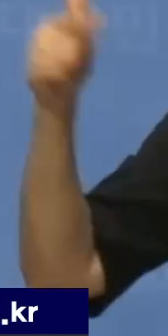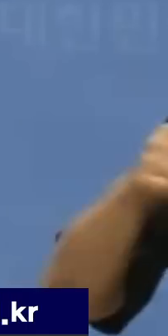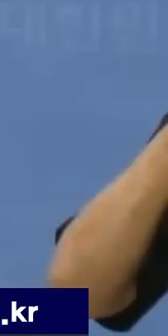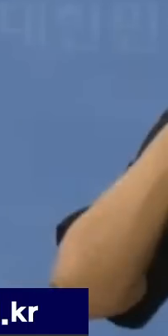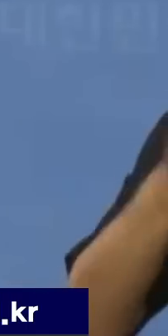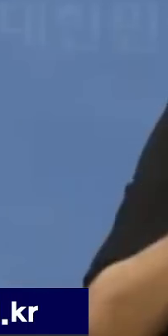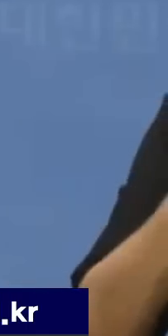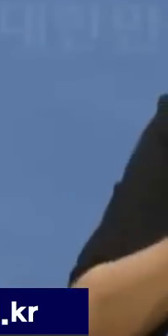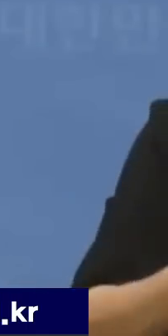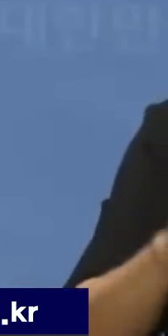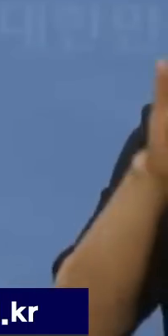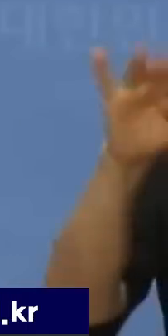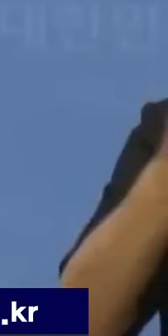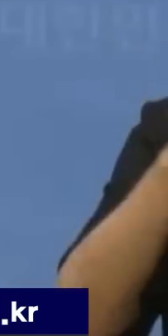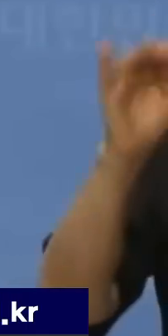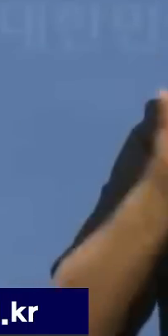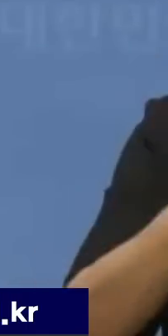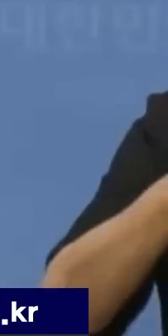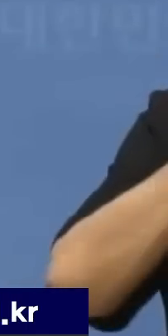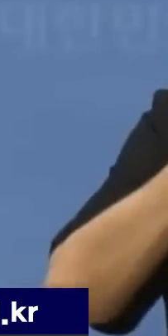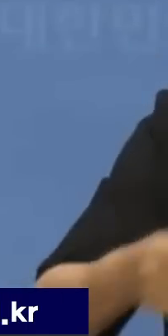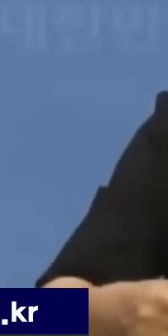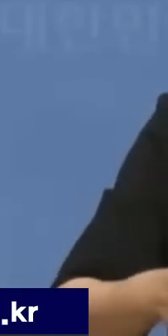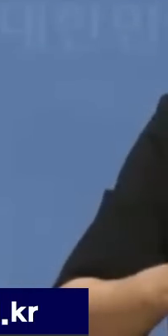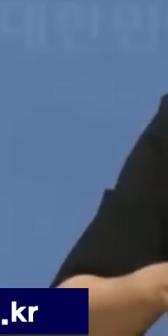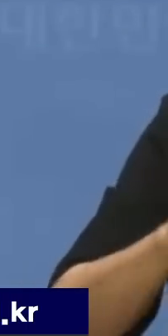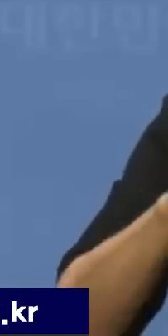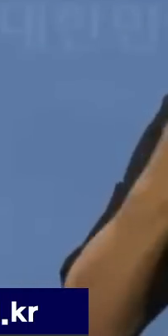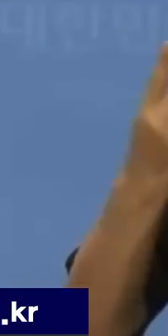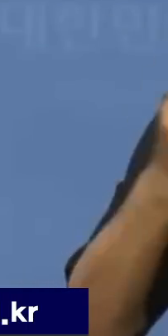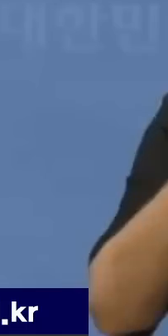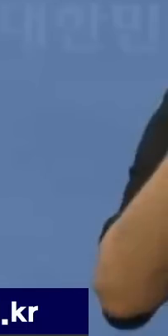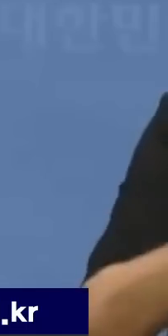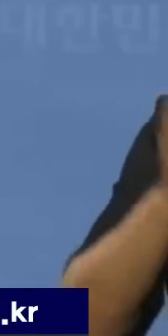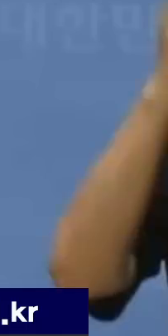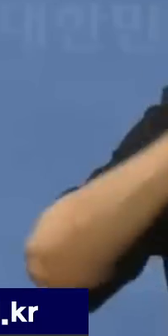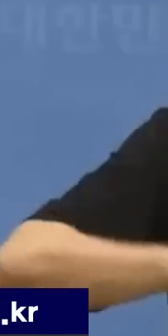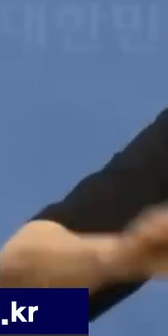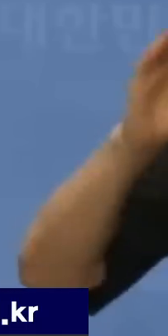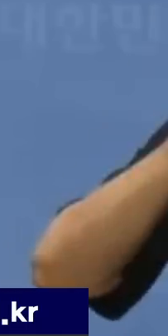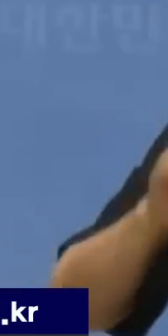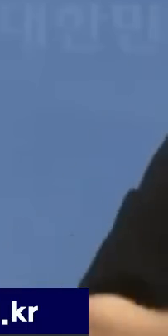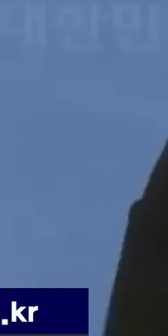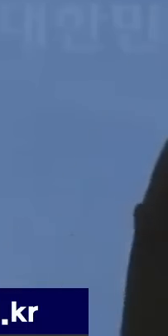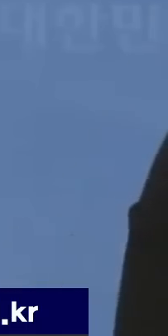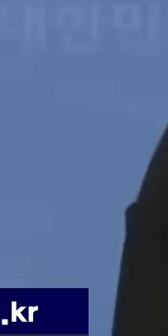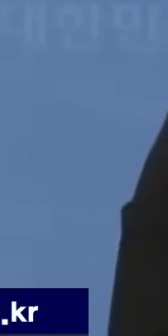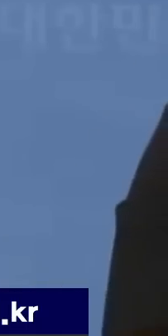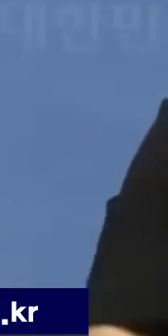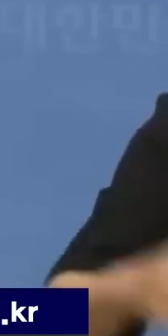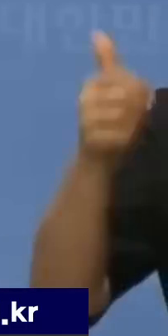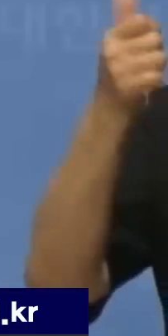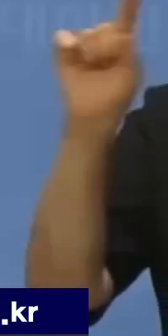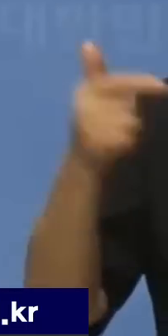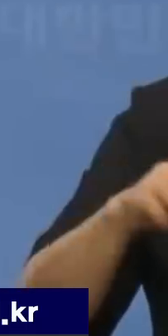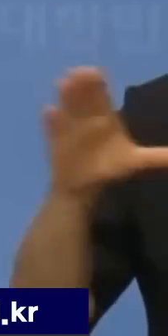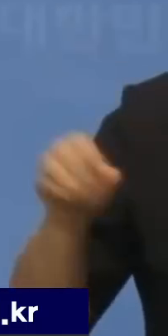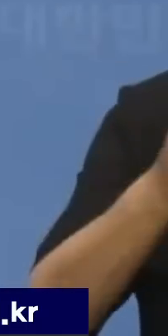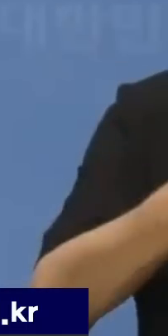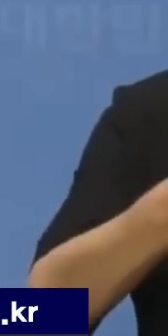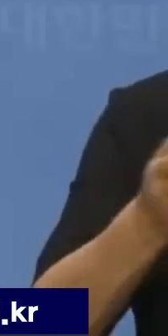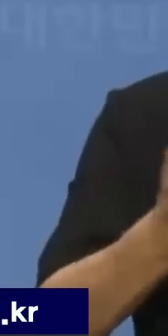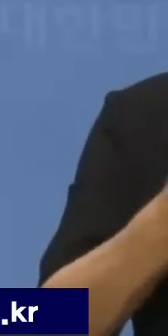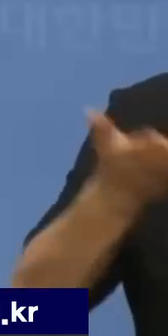올해 1사분기 한전적자 6.2조 추가되었습니다 한도 수총리는